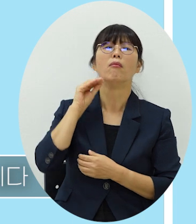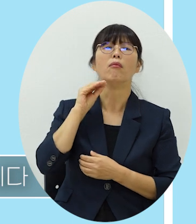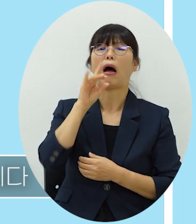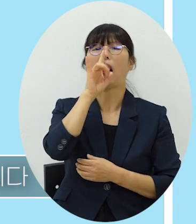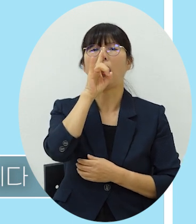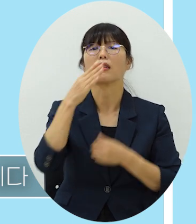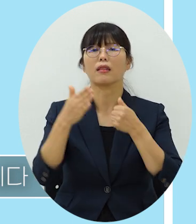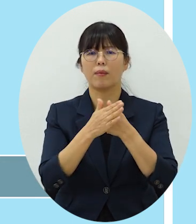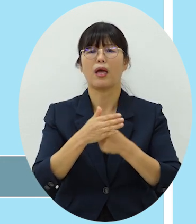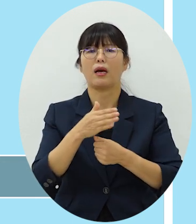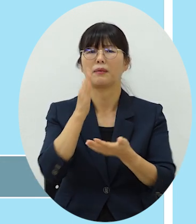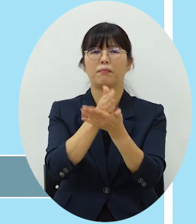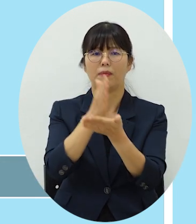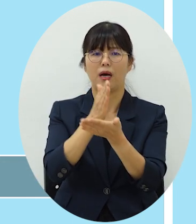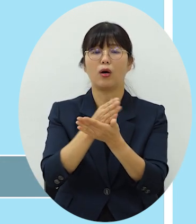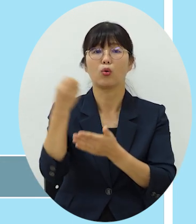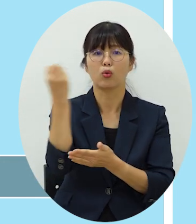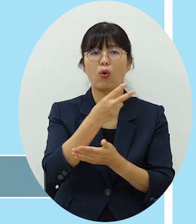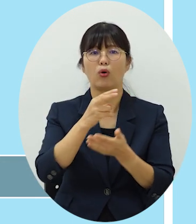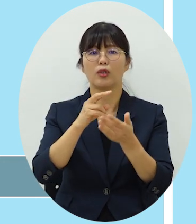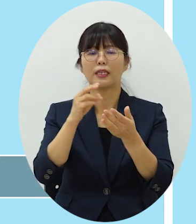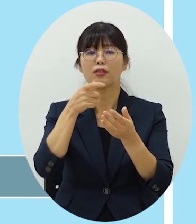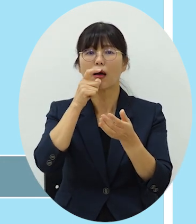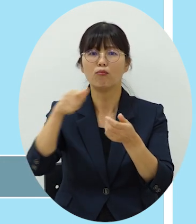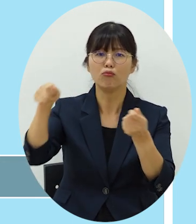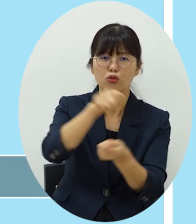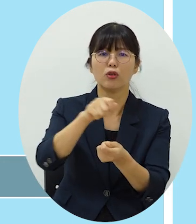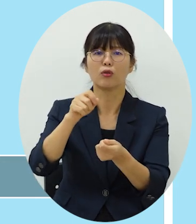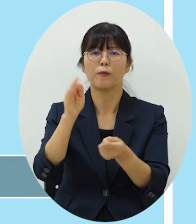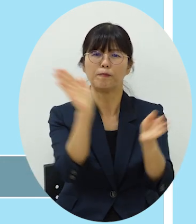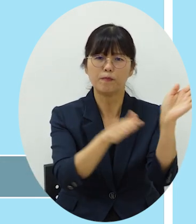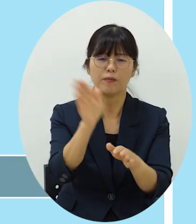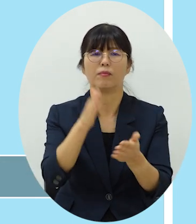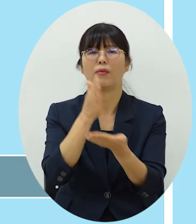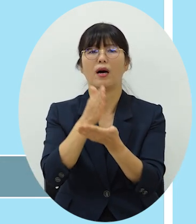하지 않도록 합니다. 또한 찬물을 끼얹거나 뺨을